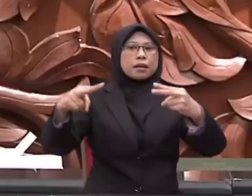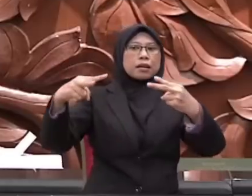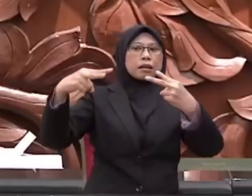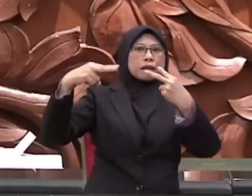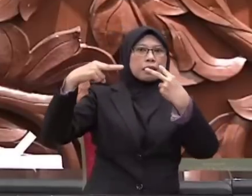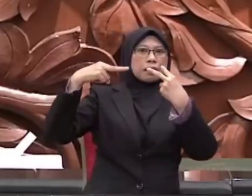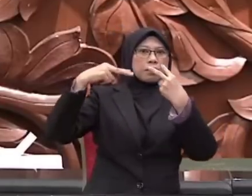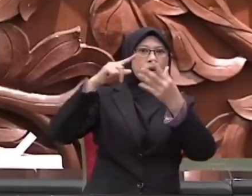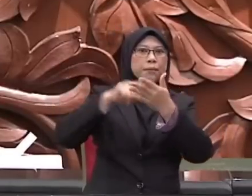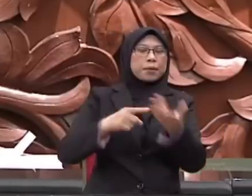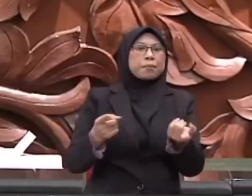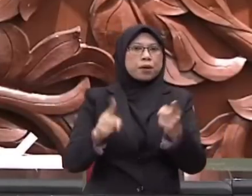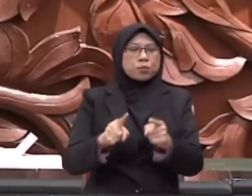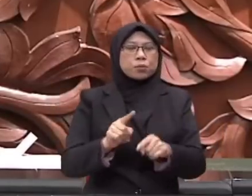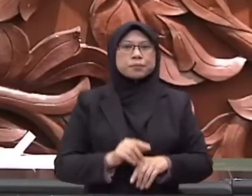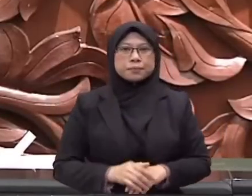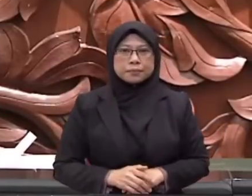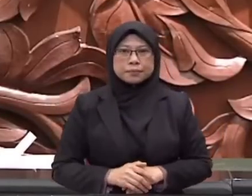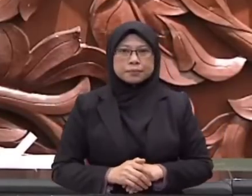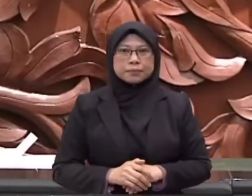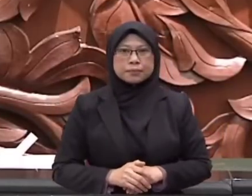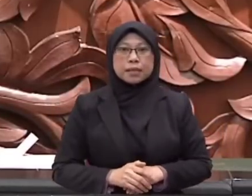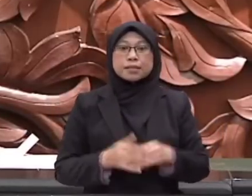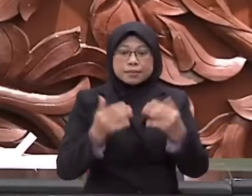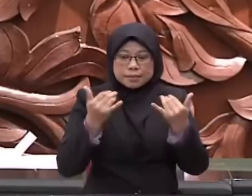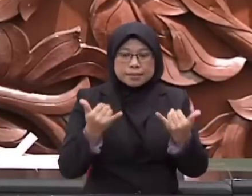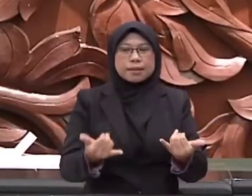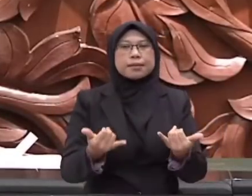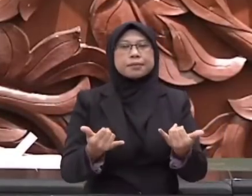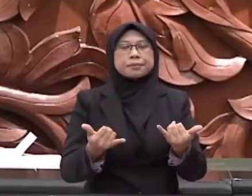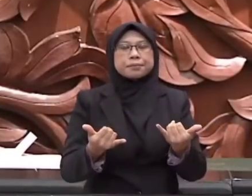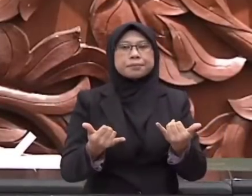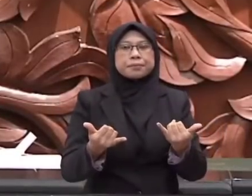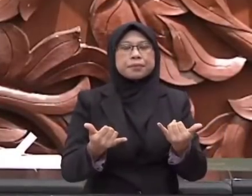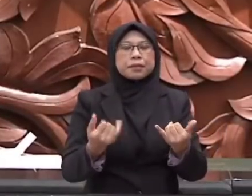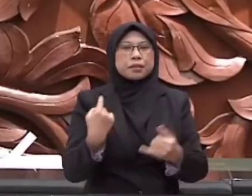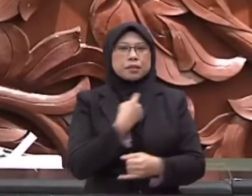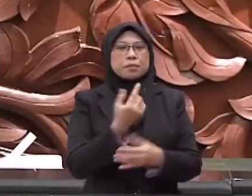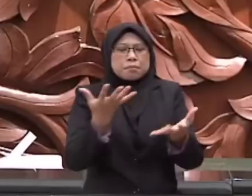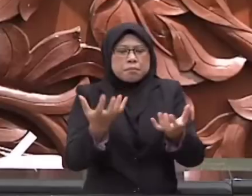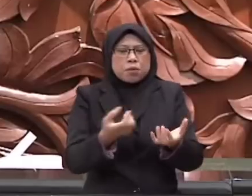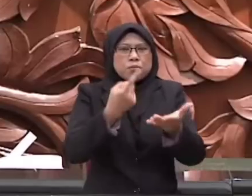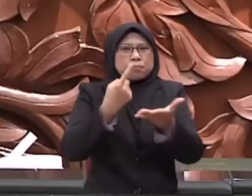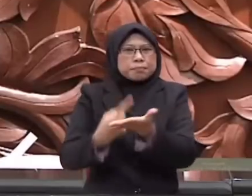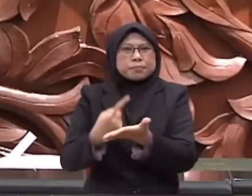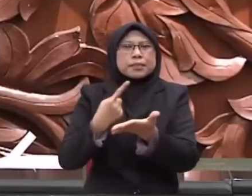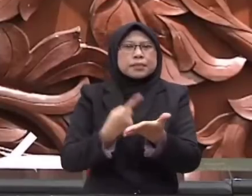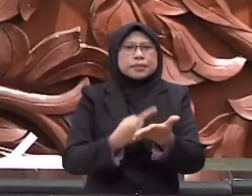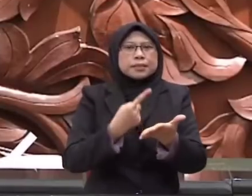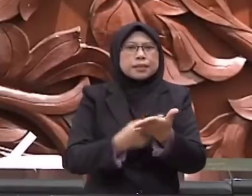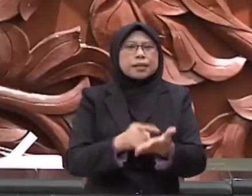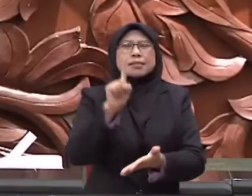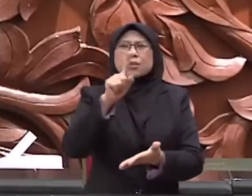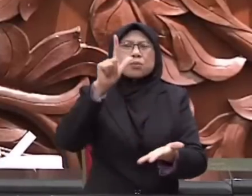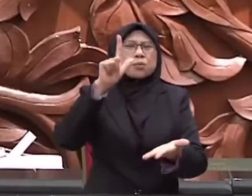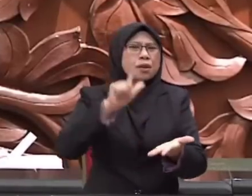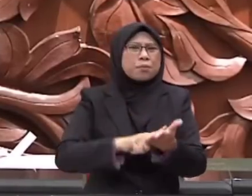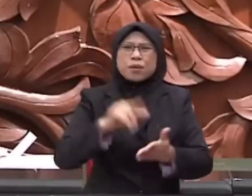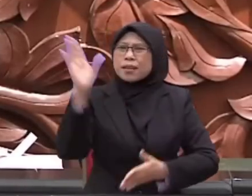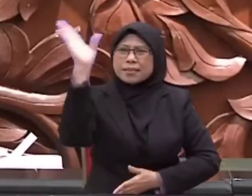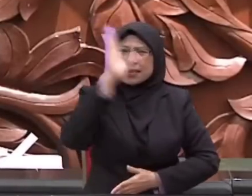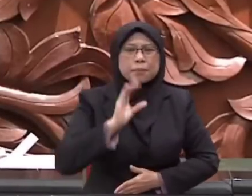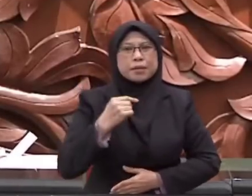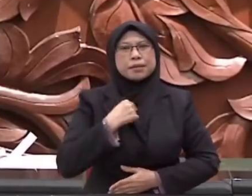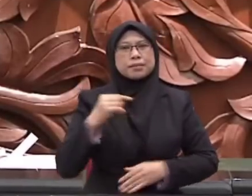apa yang sedang berlaku. Jadi soalnya sekarang ini ialah kita nak bincangkan satu laporan yang tak pernah kita